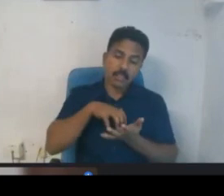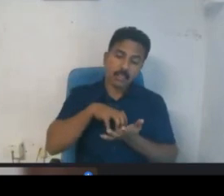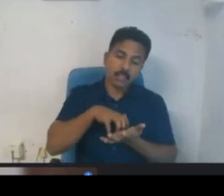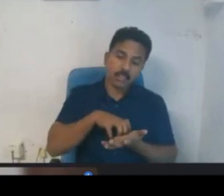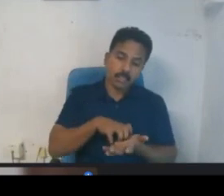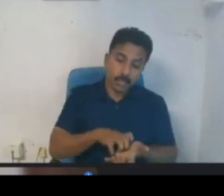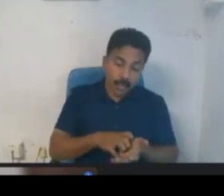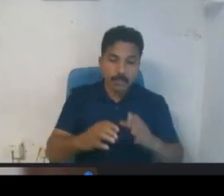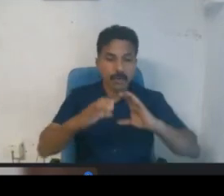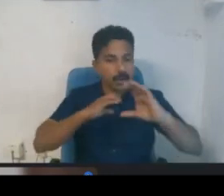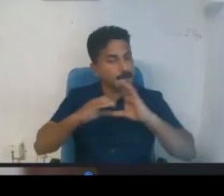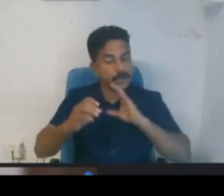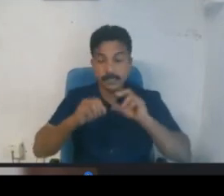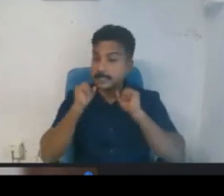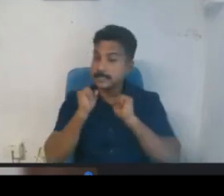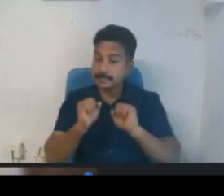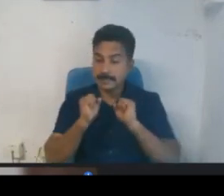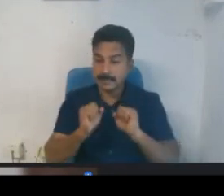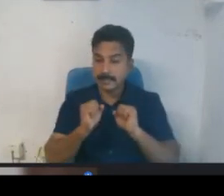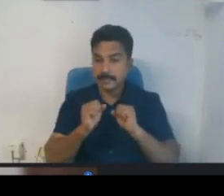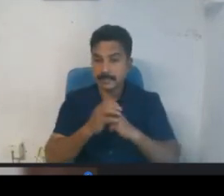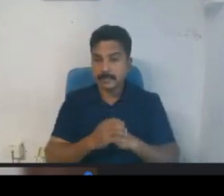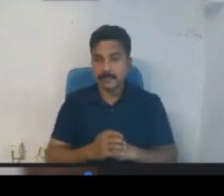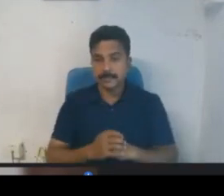നമ്മുടെ കമ്മ്യൂണിക്കേഷൻ വളരെ ബുദ്ധിമുട്ടായിരിക്കും.